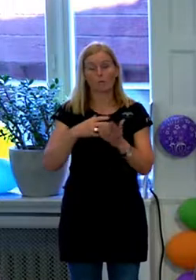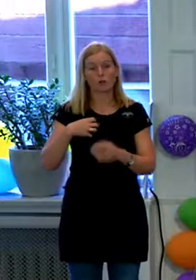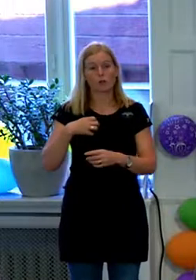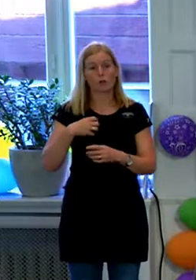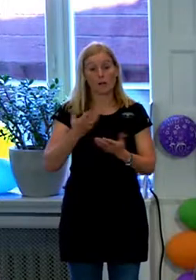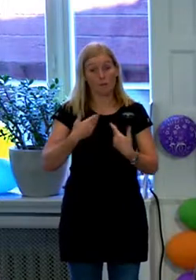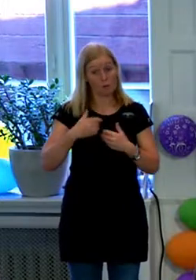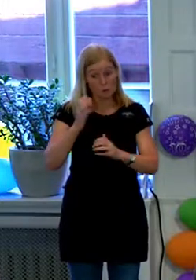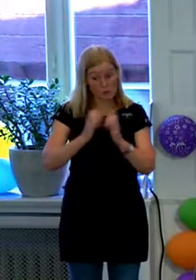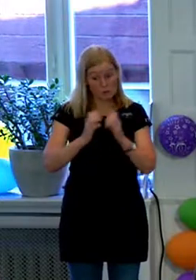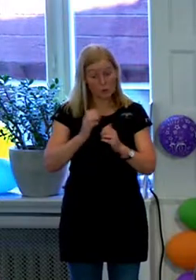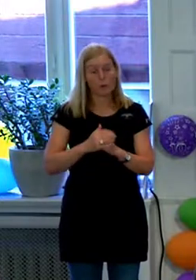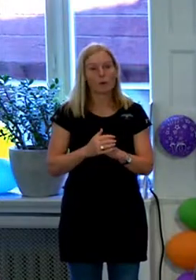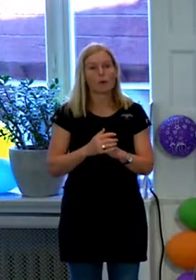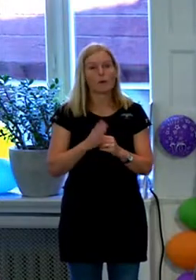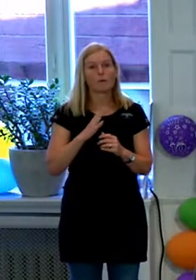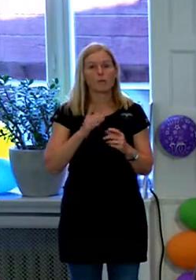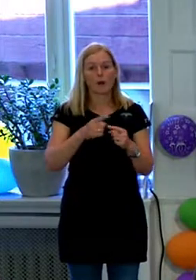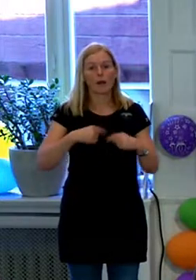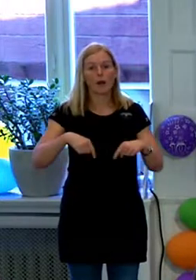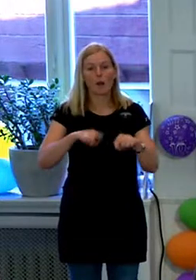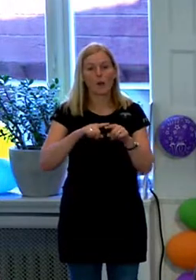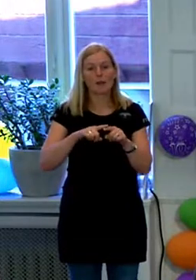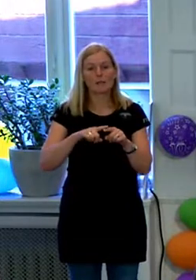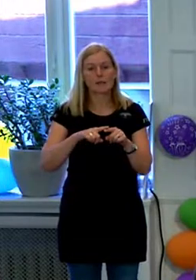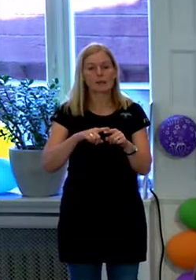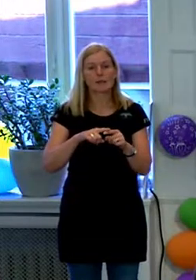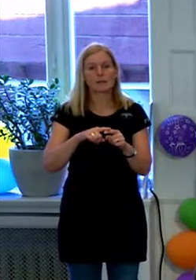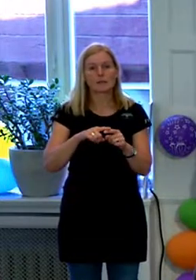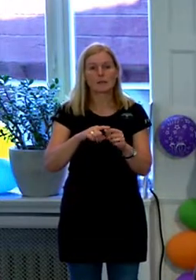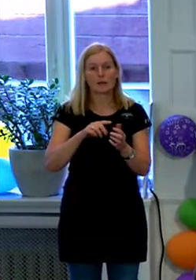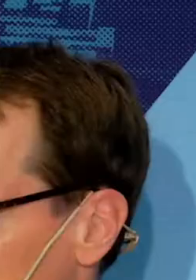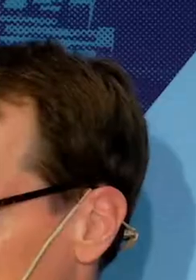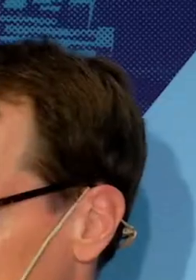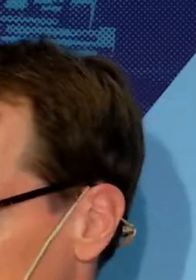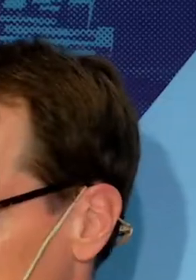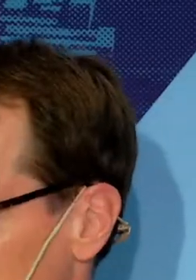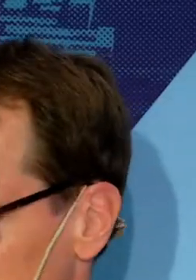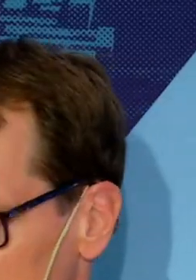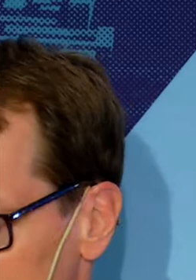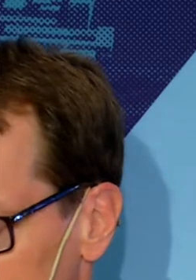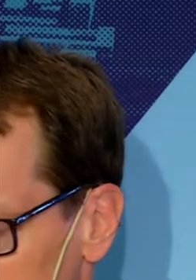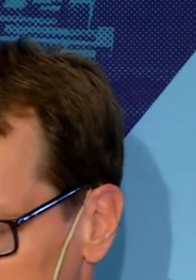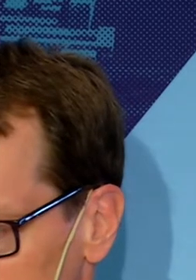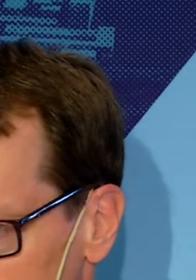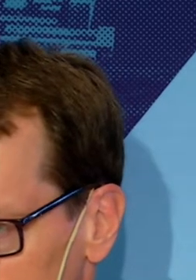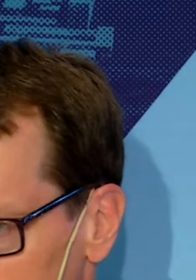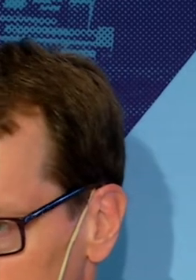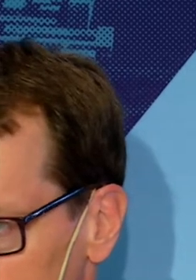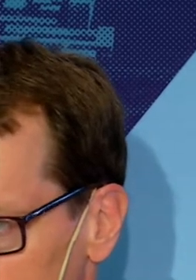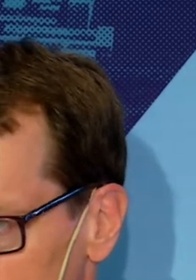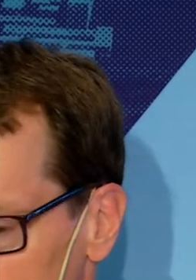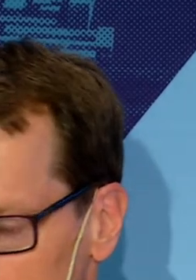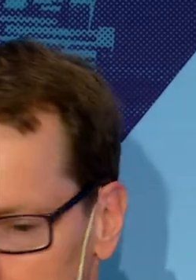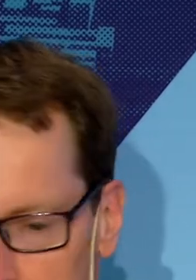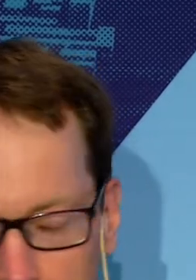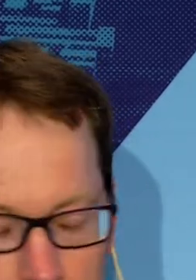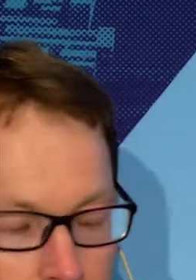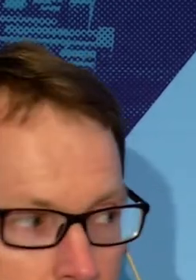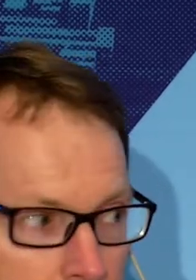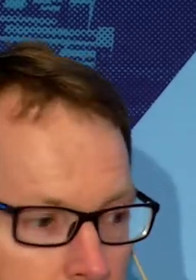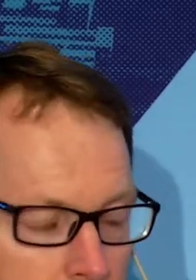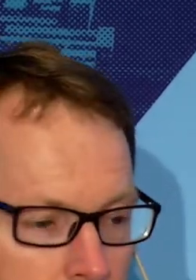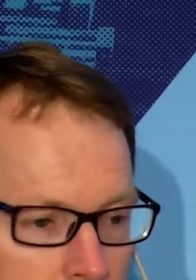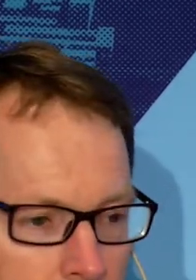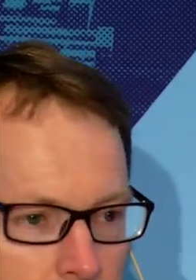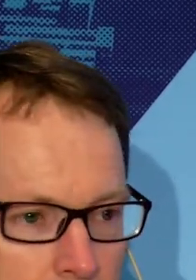ge oss lite siffror? Ja, vi kommer att ha en lokaliseringsstudie som är det första skedet i järnvägsplanen. Den är jätteviktig. Vi ska liksom, det är ju inte bara stadspassagerna i Lund och Hässleholm